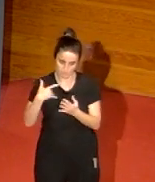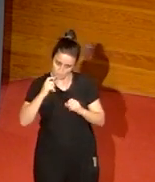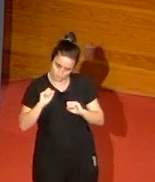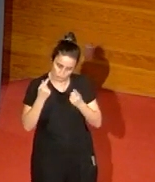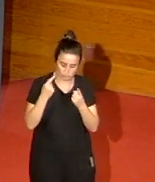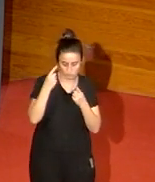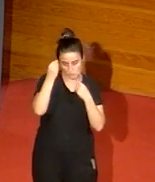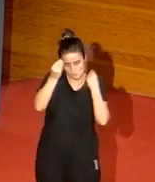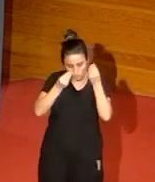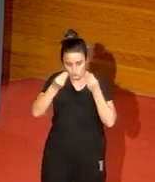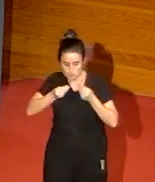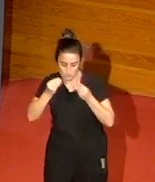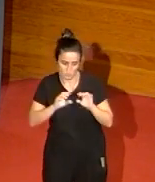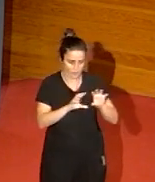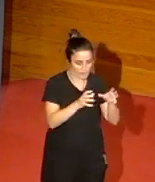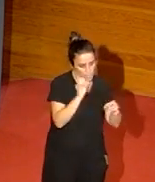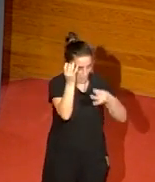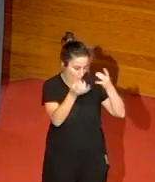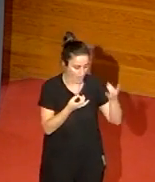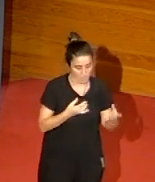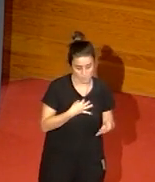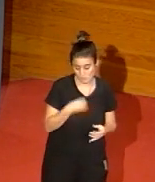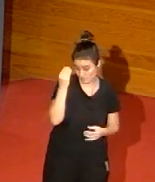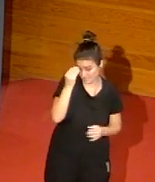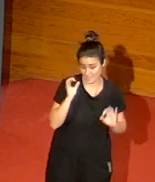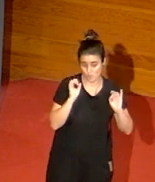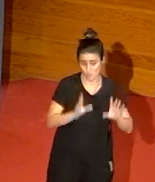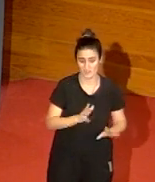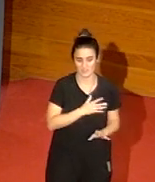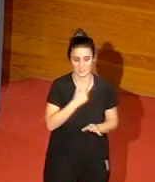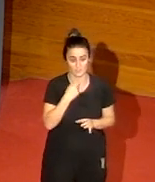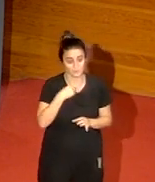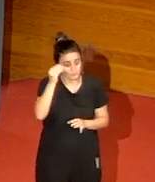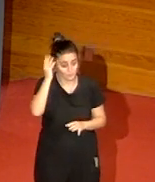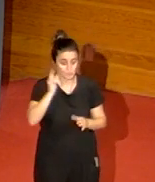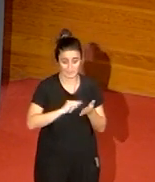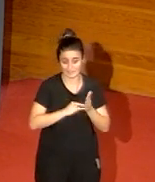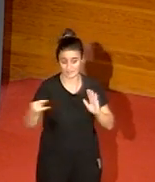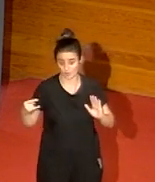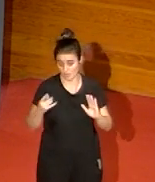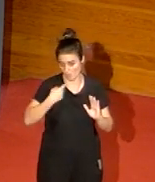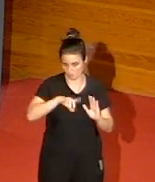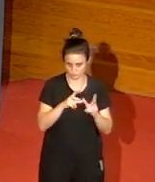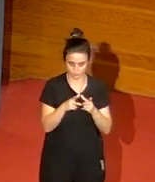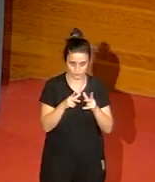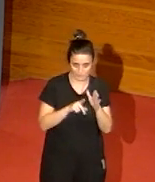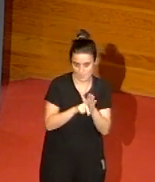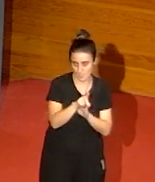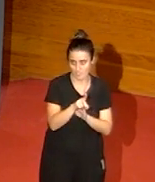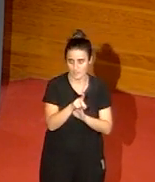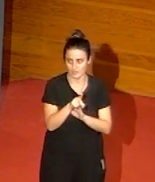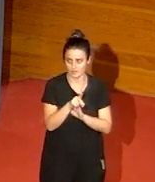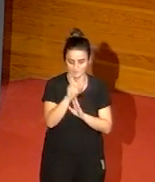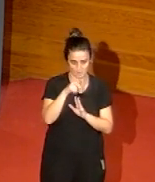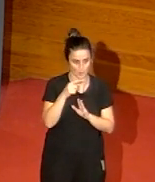pentsatutako informazio bat izan behar du. Nik uste dut, teknologiak eta gure gizartearen garapenok horrek momentu horretara